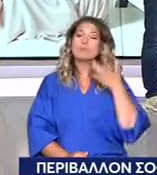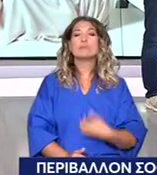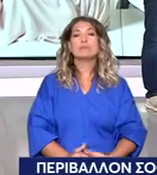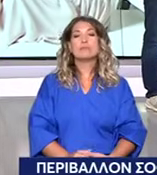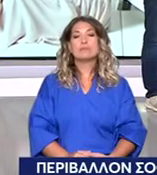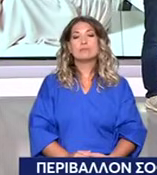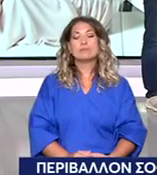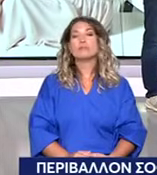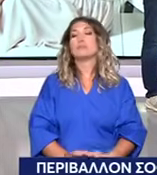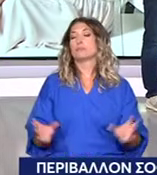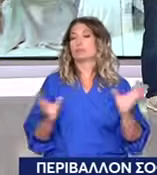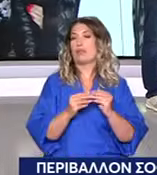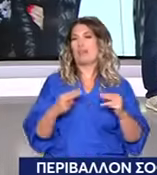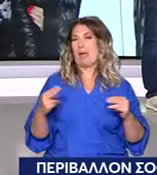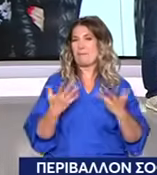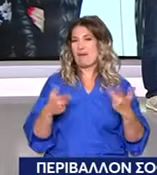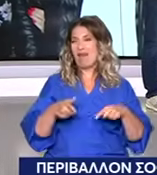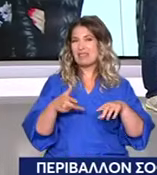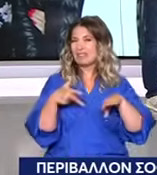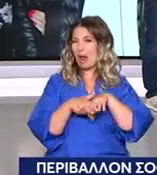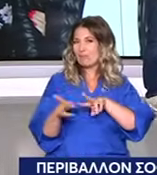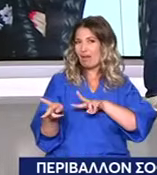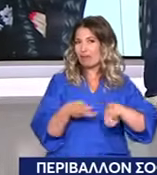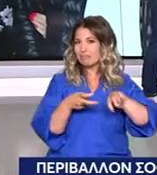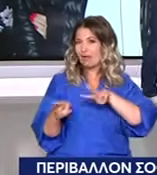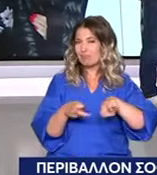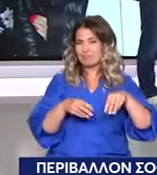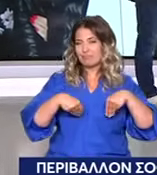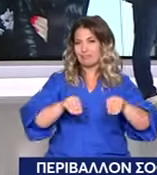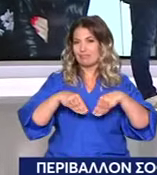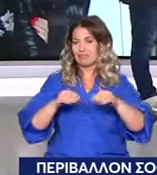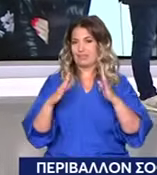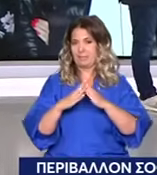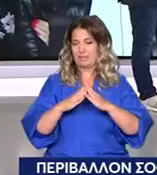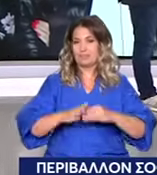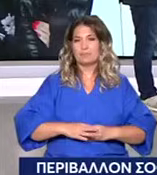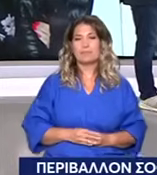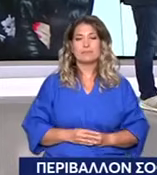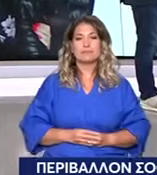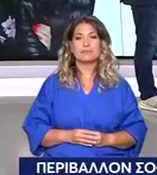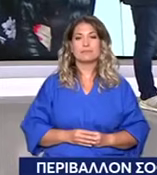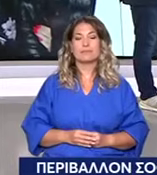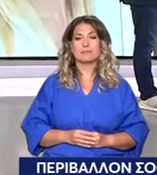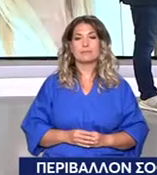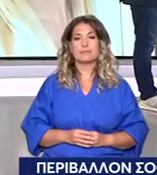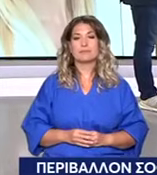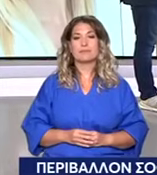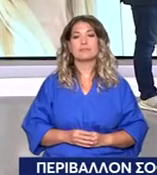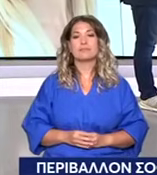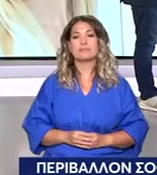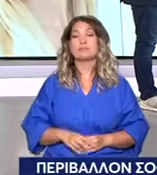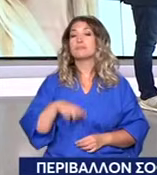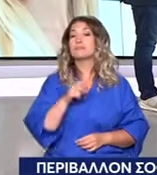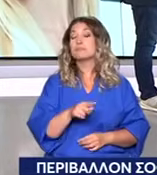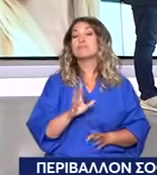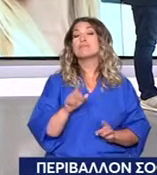τους πληστηριασμούς. Θα ακούσουμε ότι η διαταγή πληρωμής για το σπίτι είχε δοθεί πολλά χρόνια πριν γνωρίσει καν